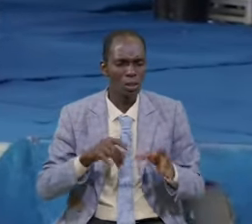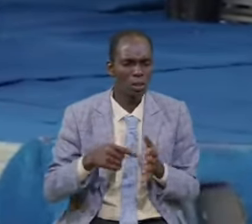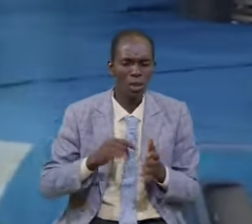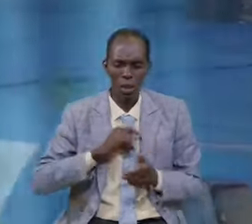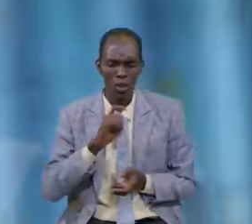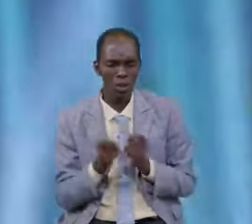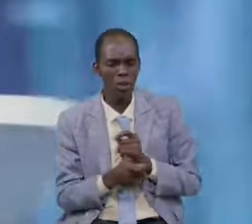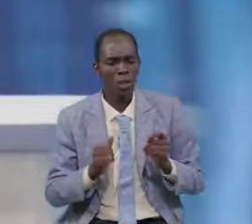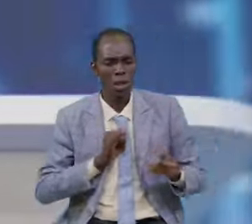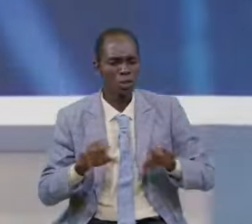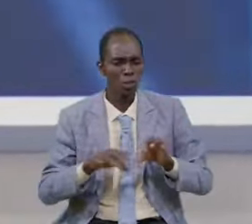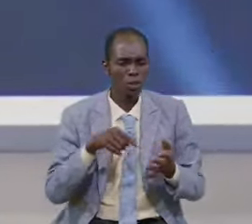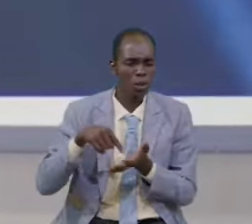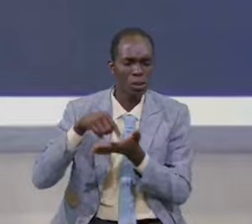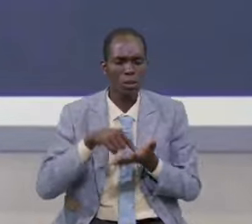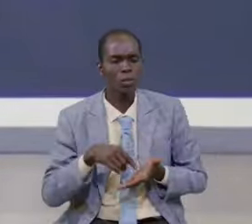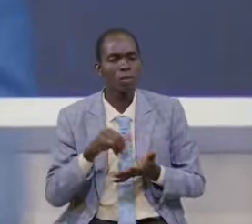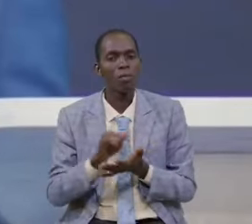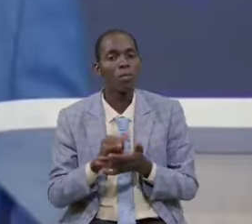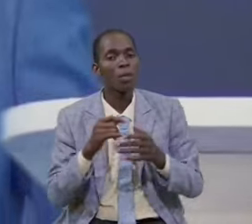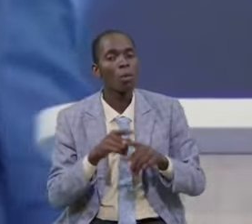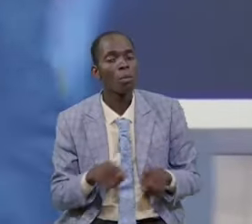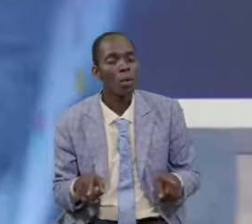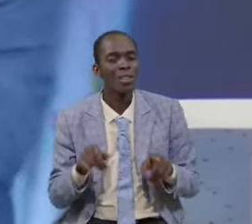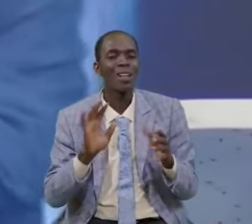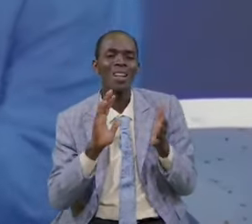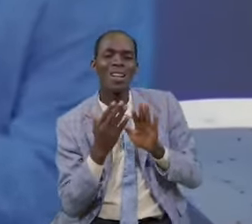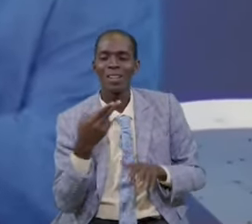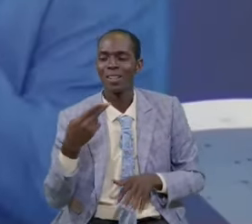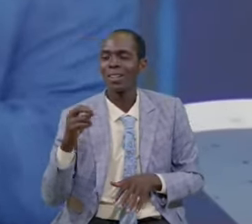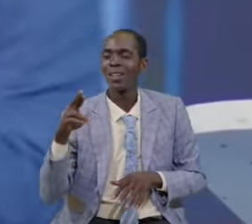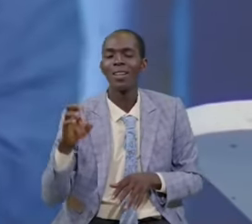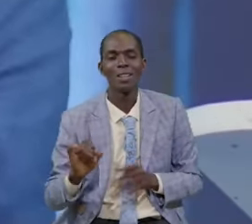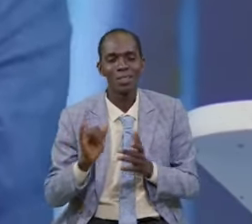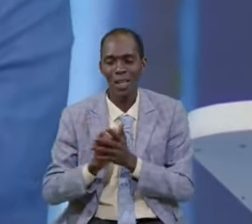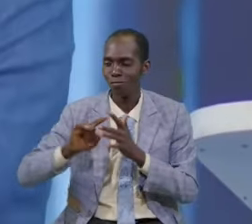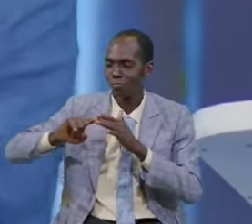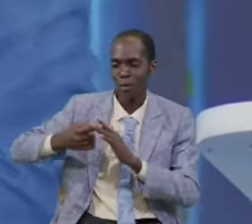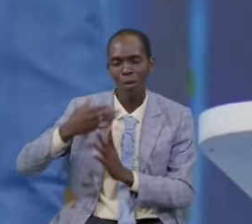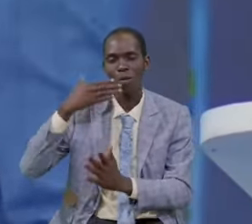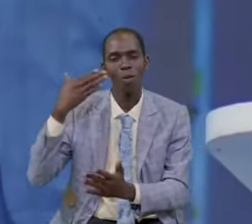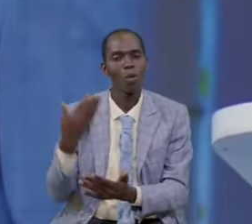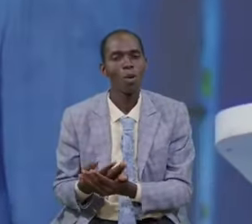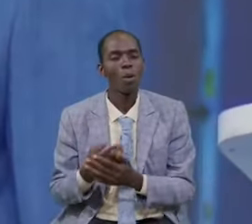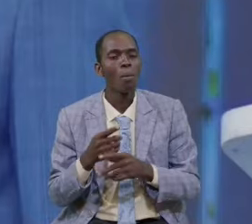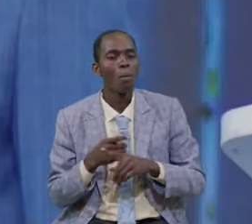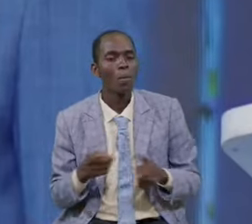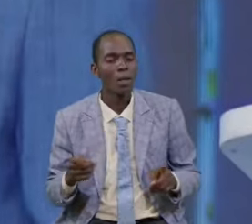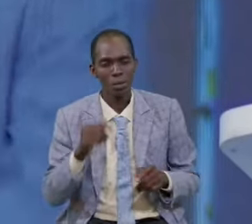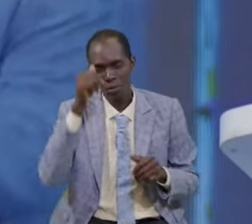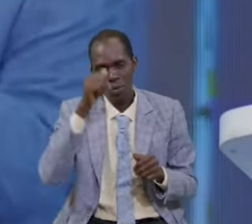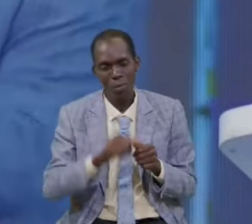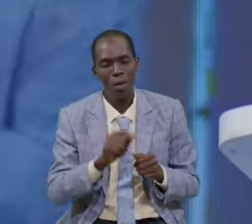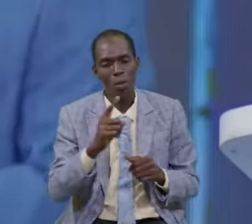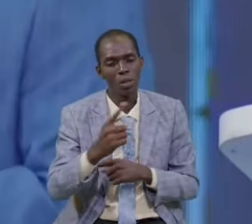fais cela. Comme le lapin qui compte, il n'accomplit rien du tout. Mais toi, un jour par moment, je vais vaincre